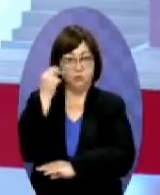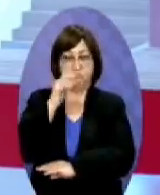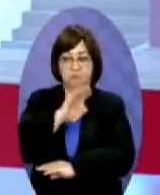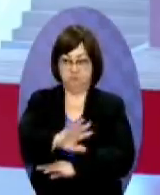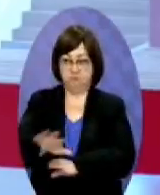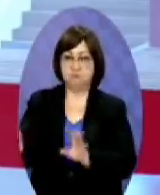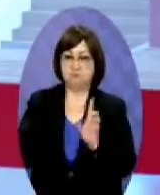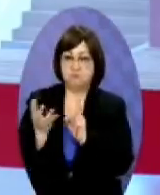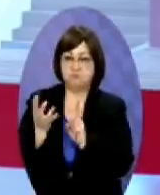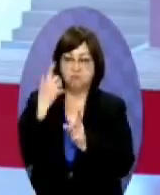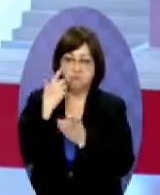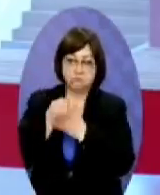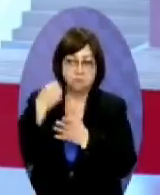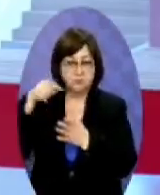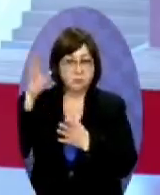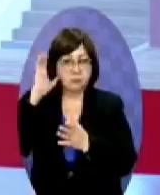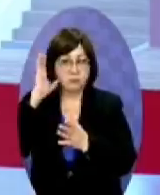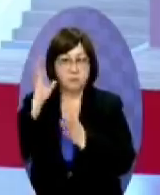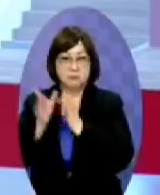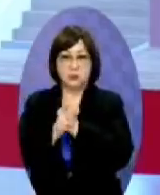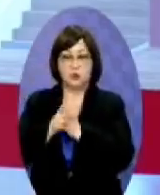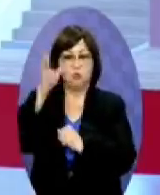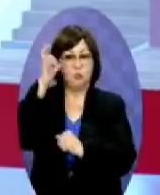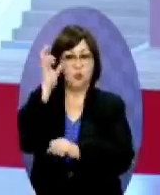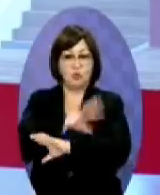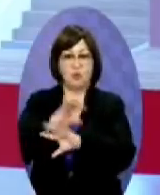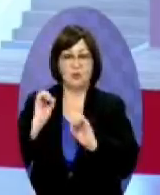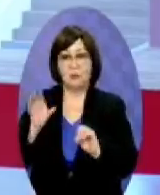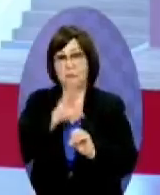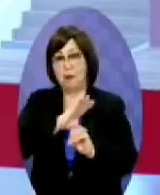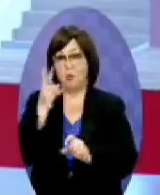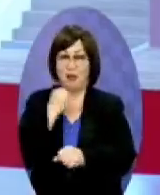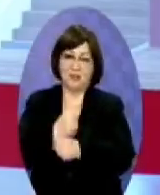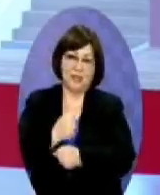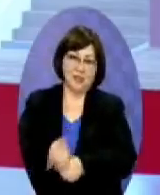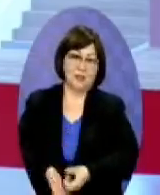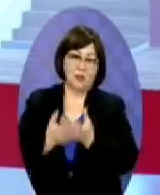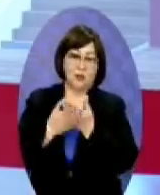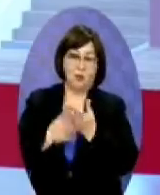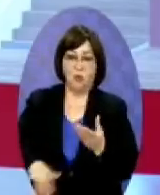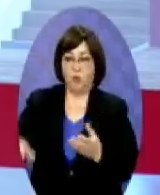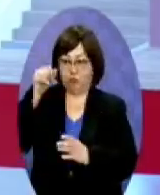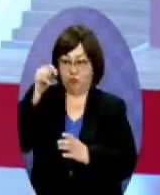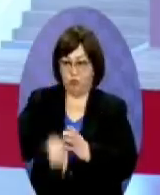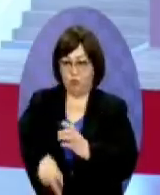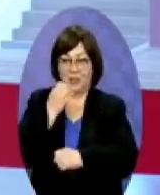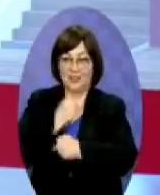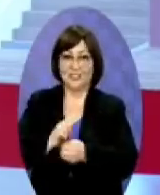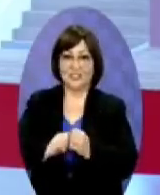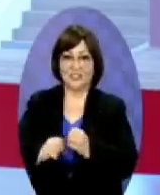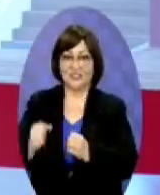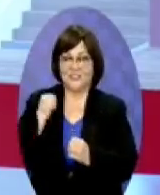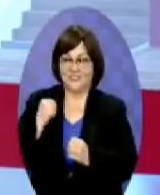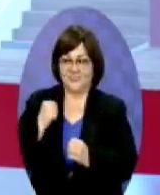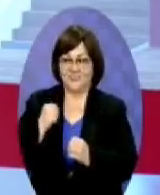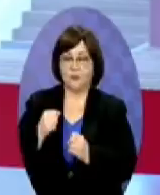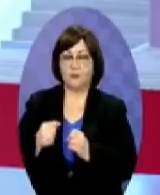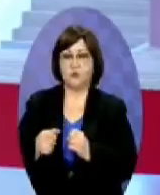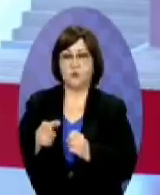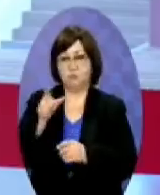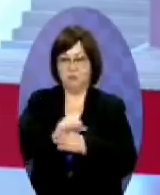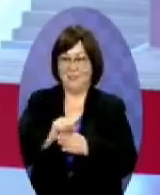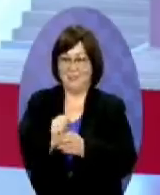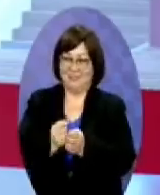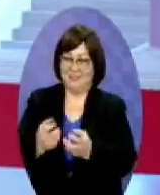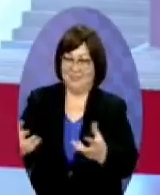сонслоо. Мэргэжлийн боловсрол сургалтын байгууллагуудын үйл ажиллагааг дэмжиж, дотооддоо ажиллах хүчийг 100% бэлтгэх нь засгийн газрын томоохон